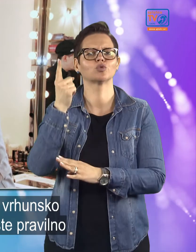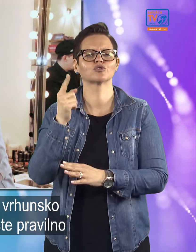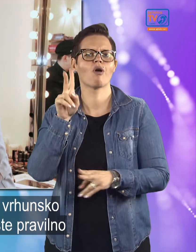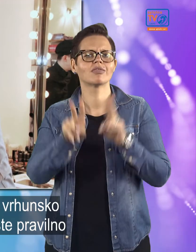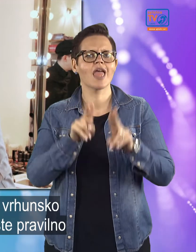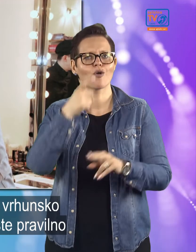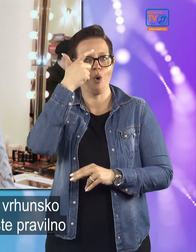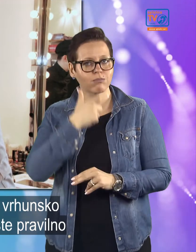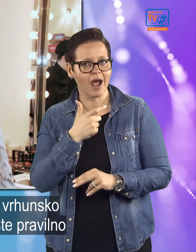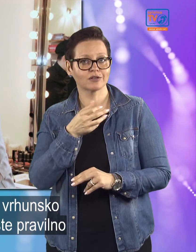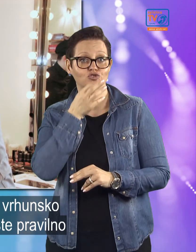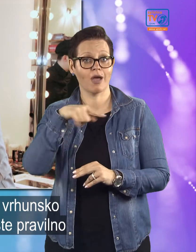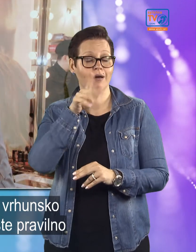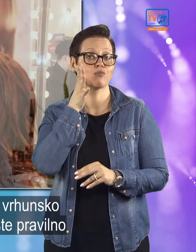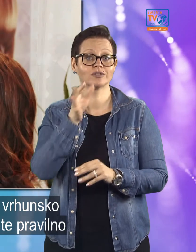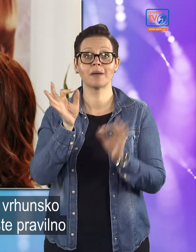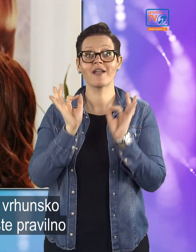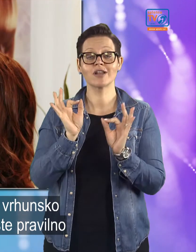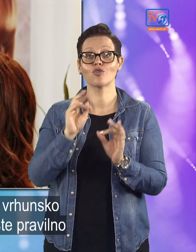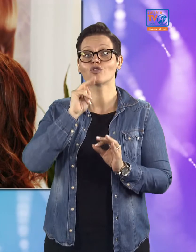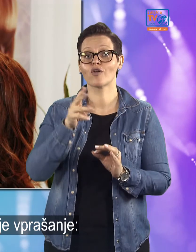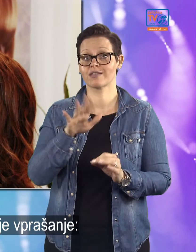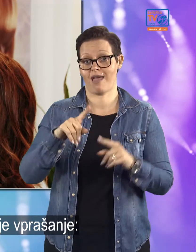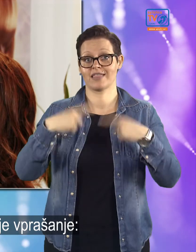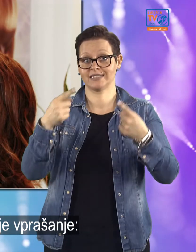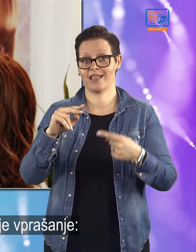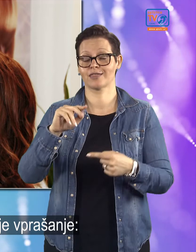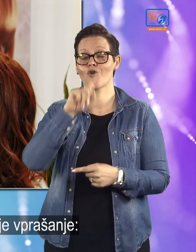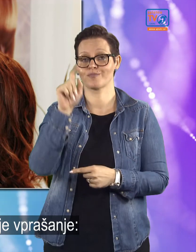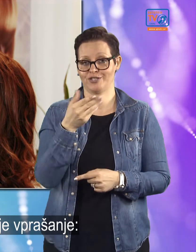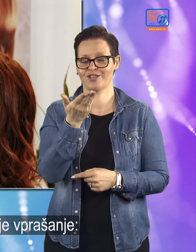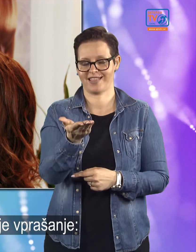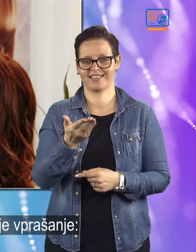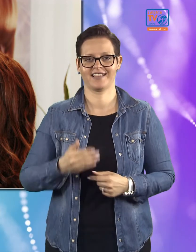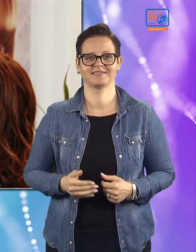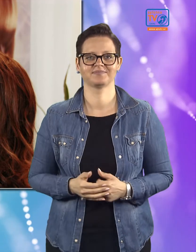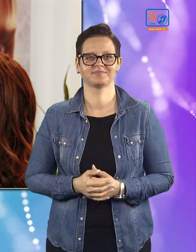če boste pravilno odgovorile na naslednje vprašanje.